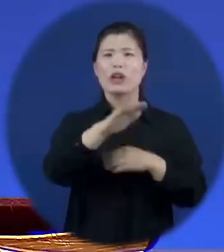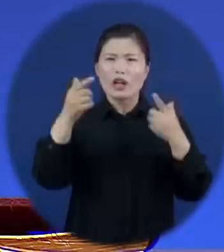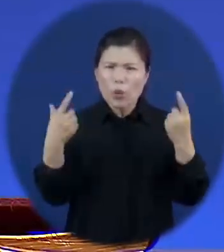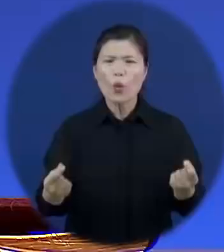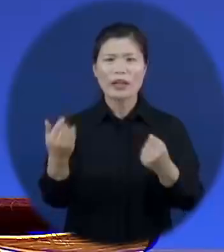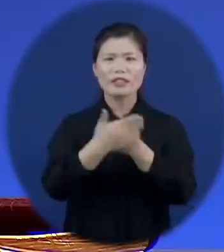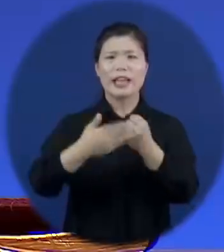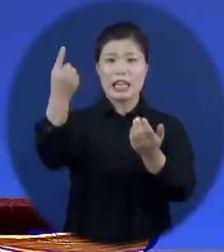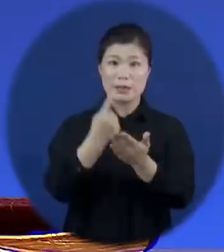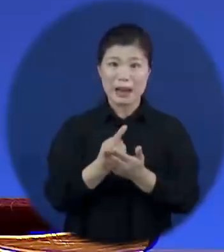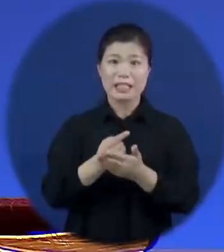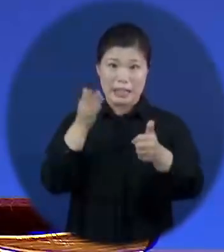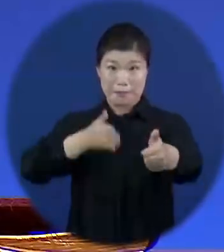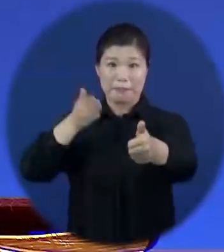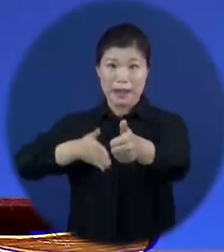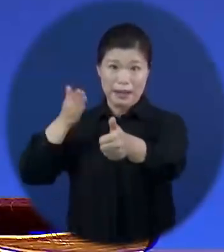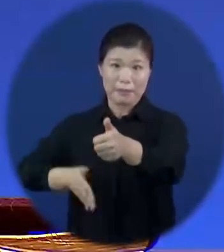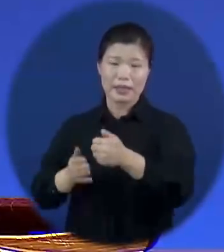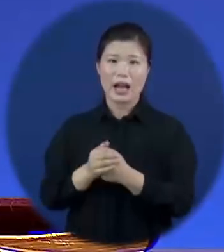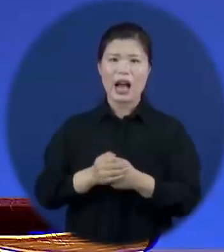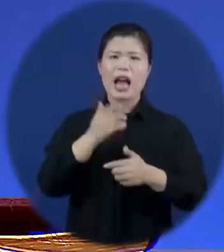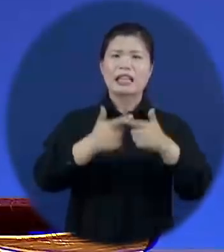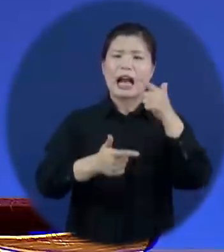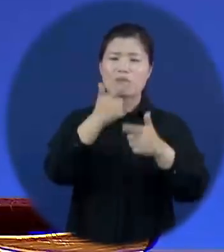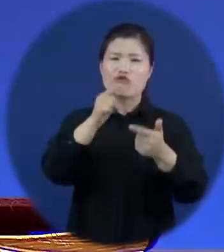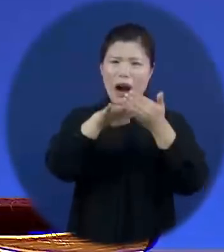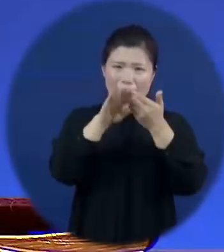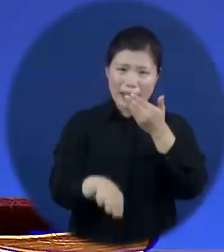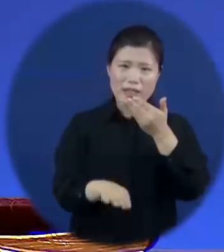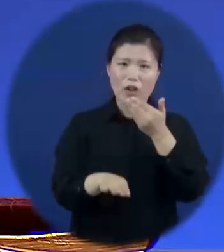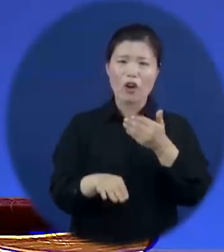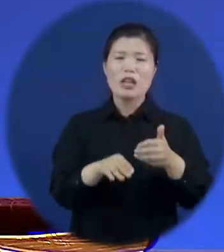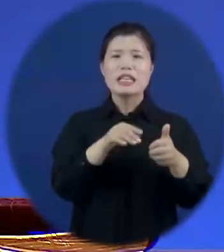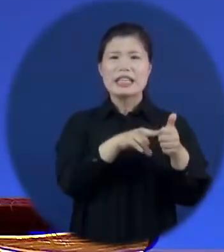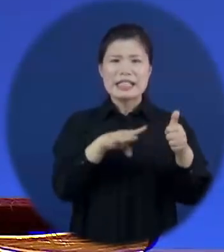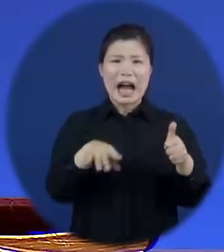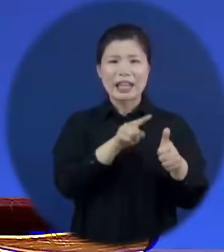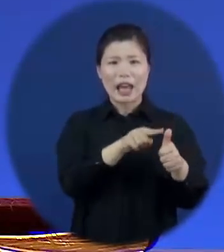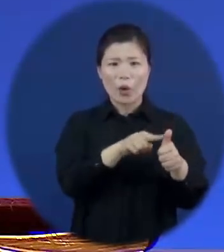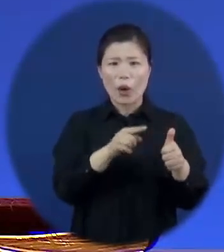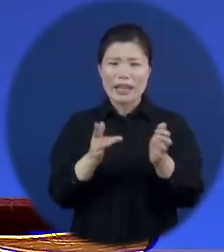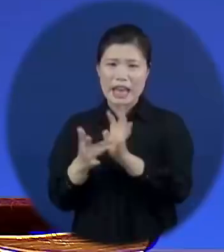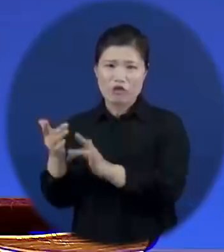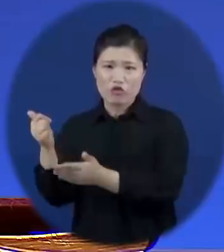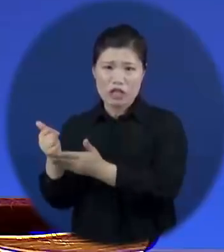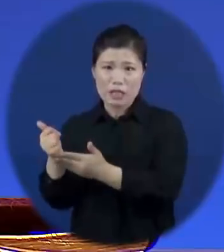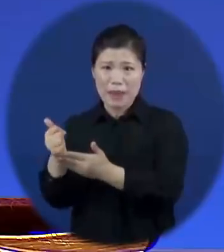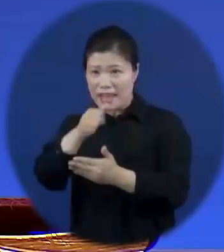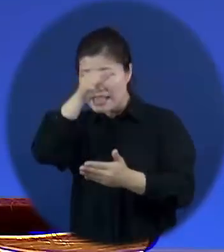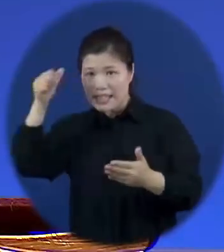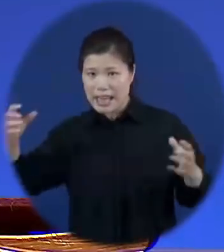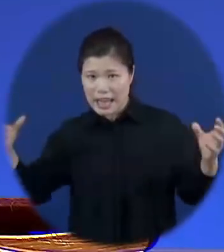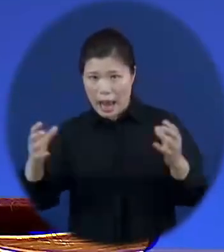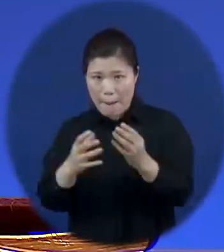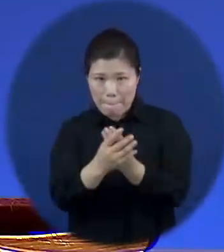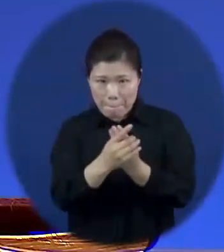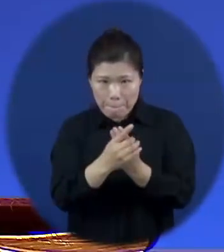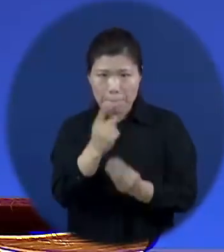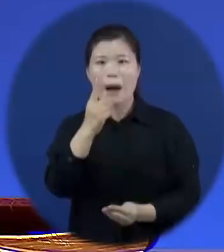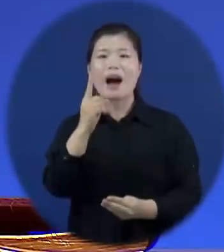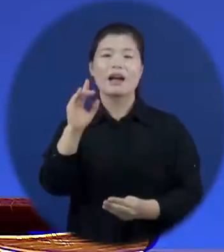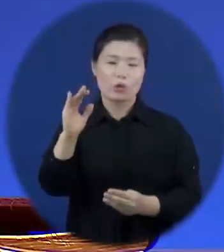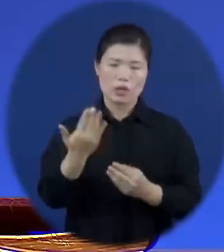임해야 될 줄로 믿습니다. 돌감람나무 아래서 삭개오와 예수님의 인생이 합쳐진 것입니다.